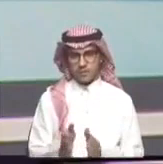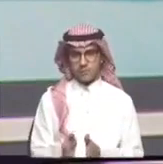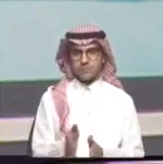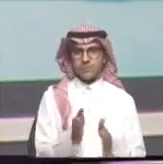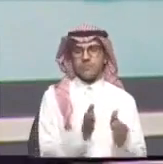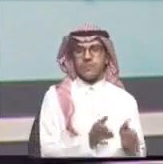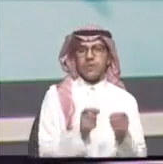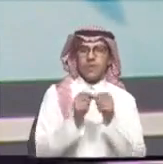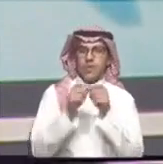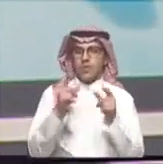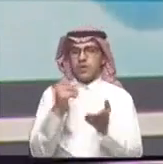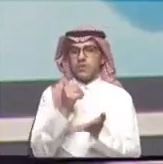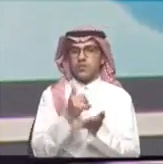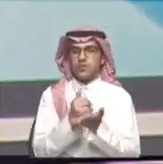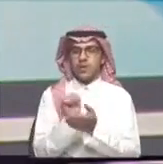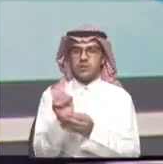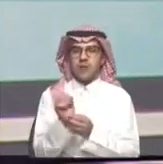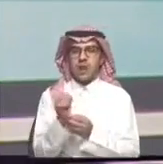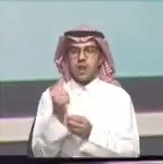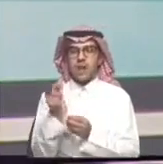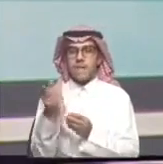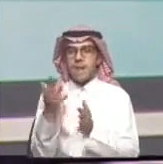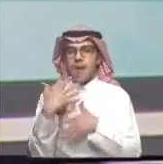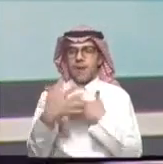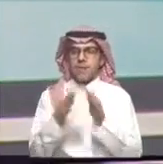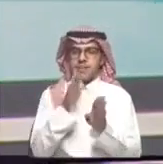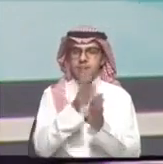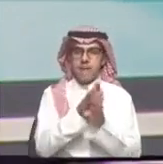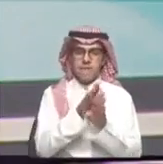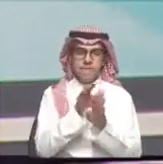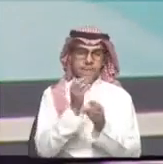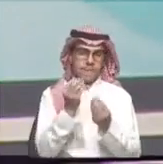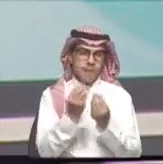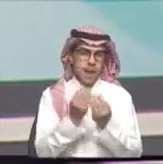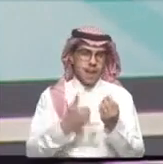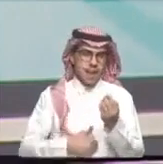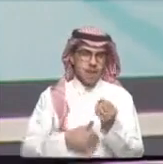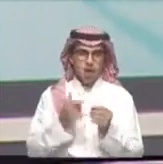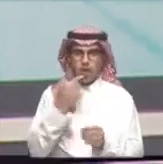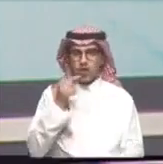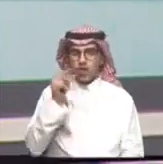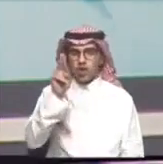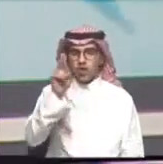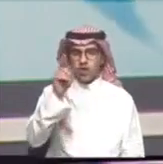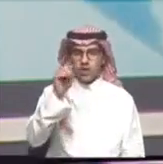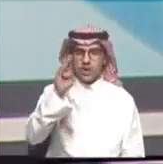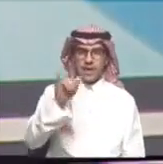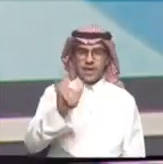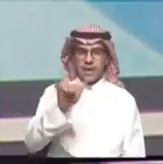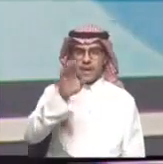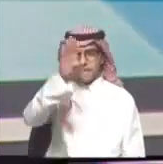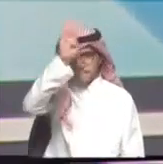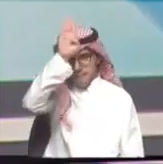أوضح المتحدث الرسمي باسم قوات التحالف تحالف دعم الشرعية في اليمن العقيد الركن تركي المالكي خلال مؤتمر